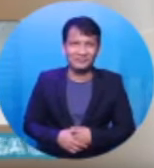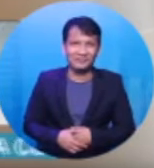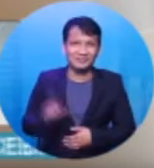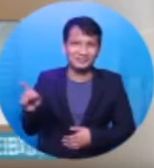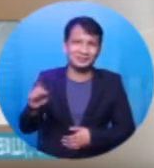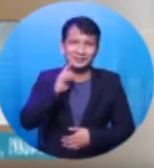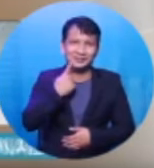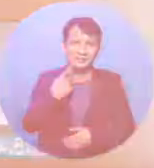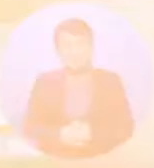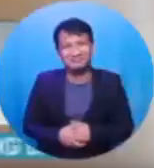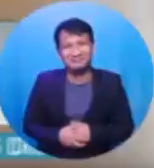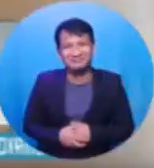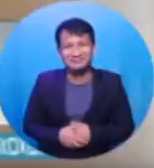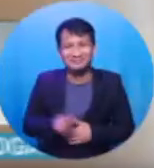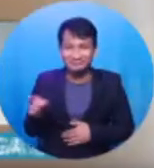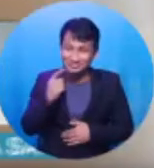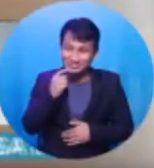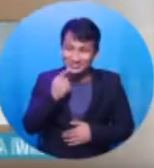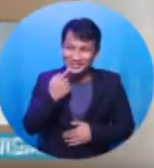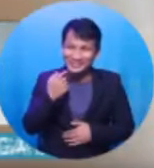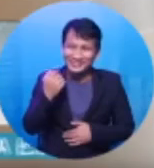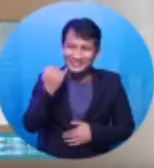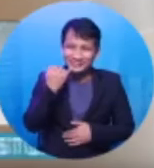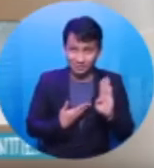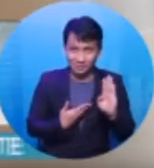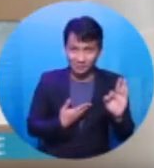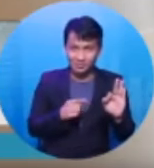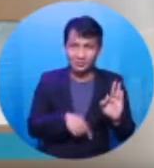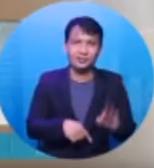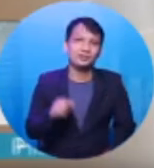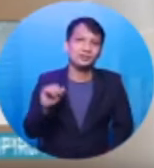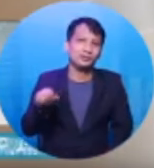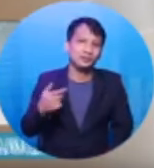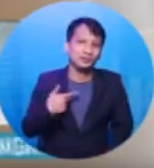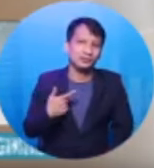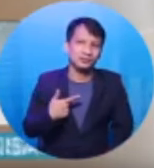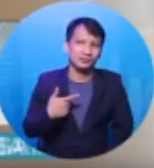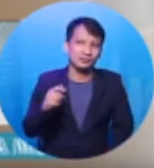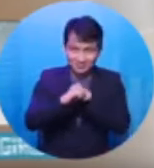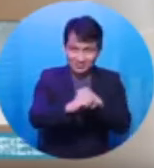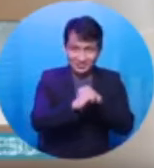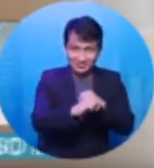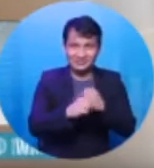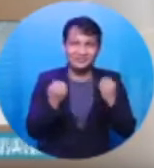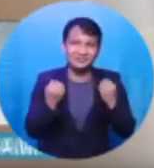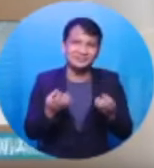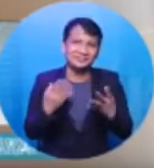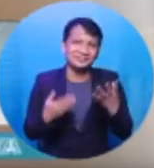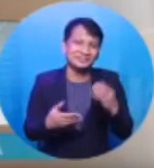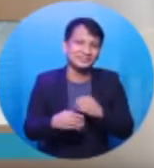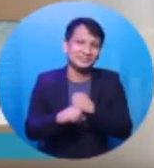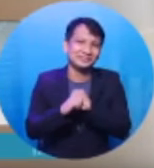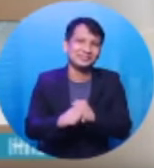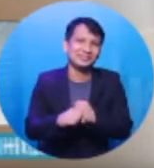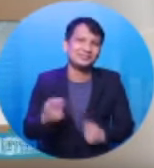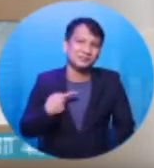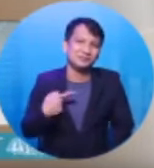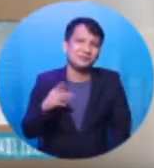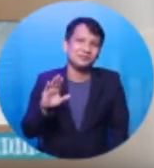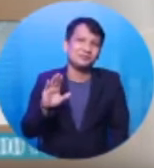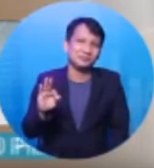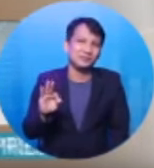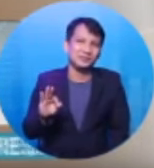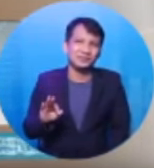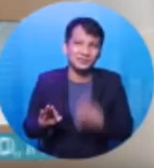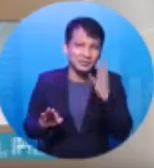Na-insecure lang yung babae sa akin eh. Ma'am, meron na kayong bagong boyfriend? Meron na. Ayun sa Facebook, tingnan nyo. Maraming naniligaw sa akin, pero may boyfriend ako.